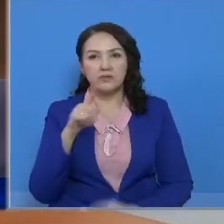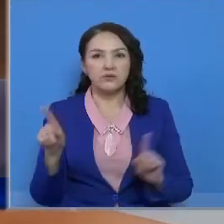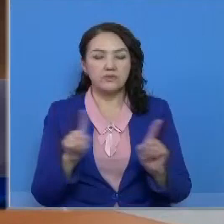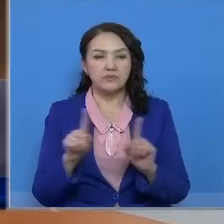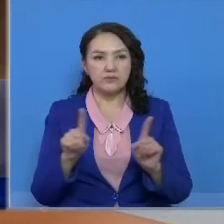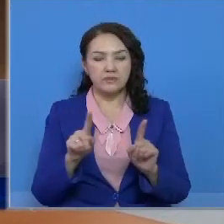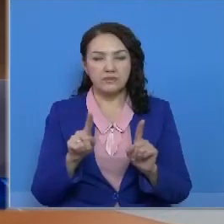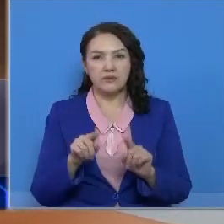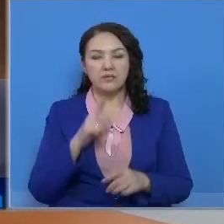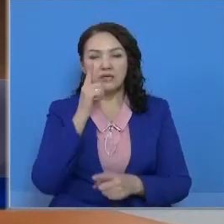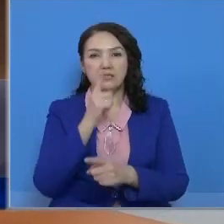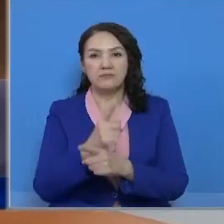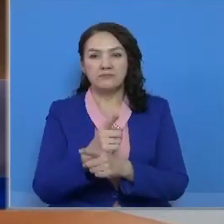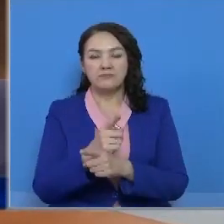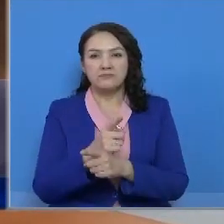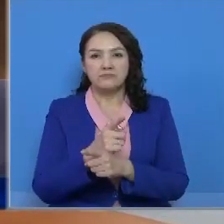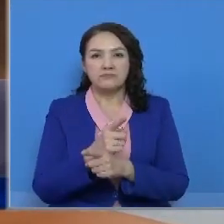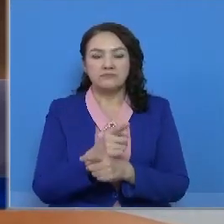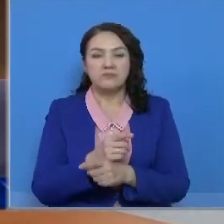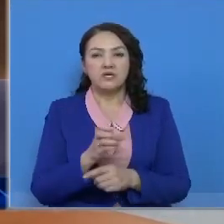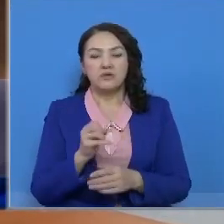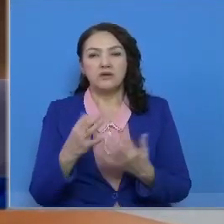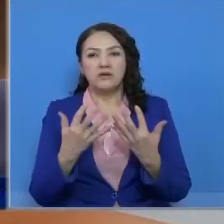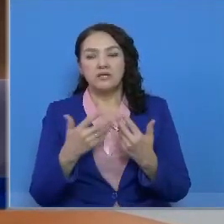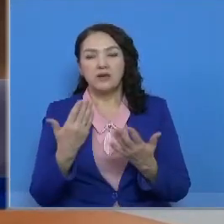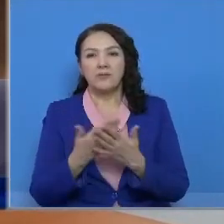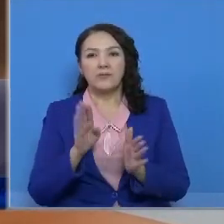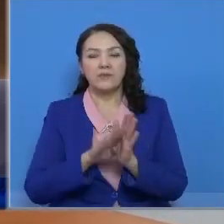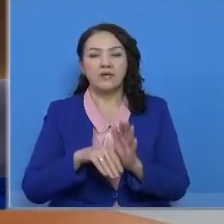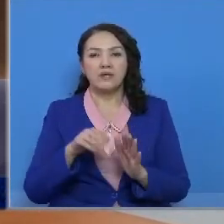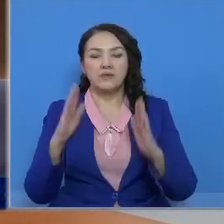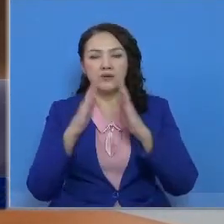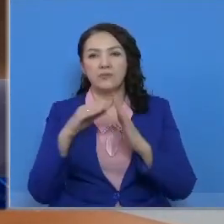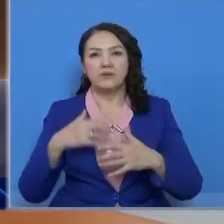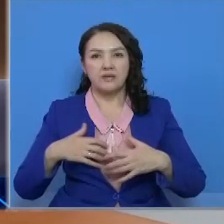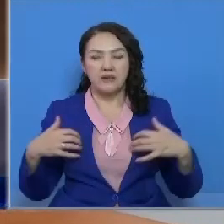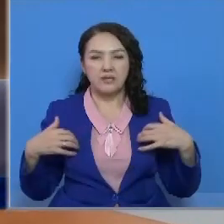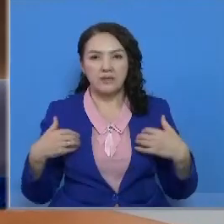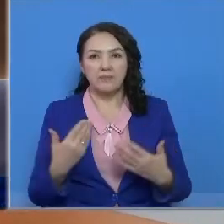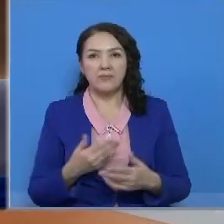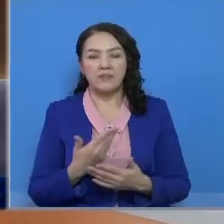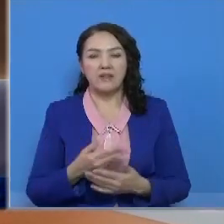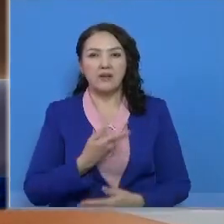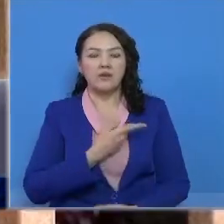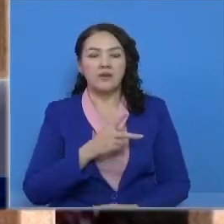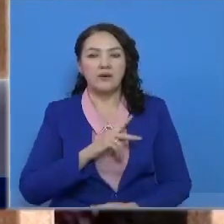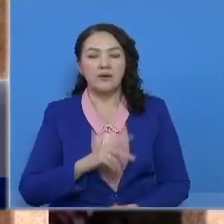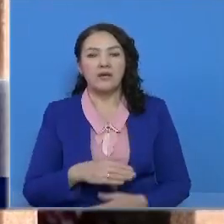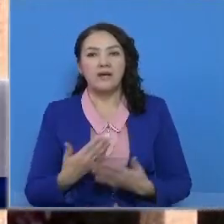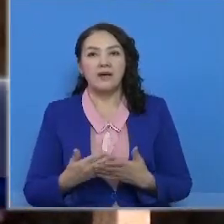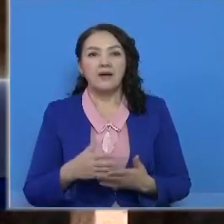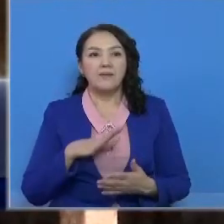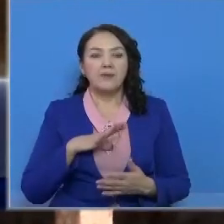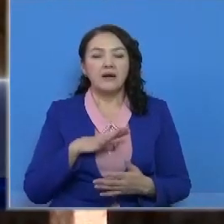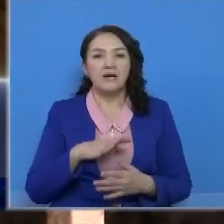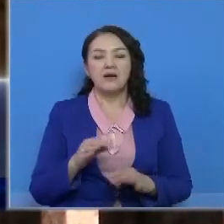что запрещено регулирование численности бездомных животных путем их мышления отсутствие